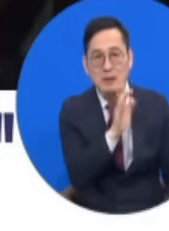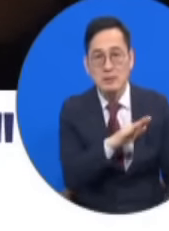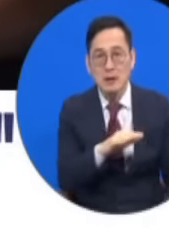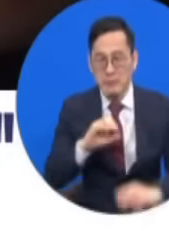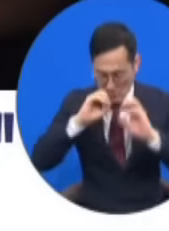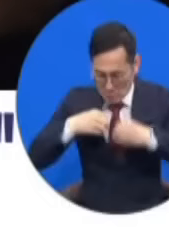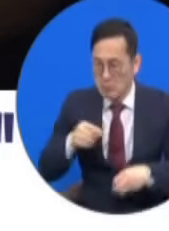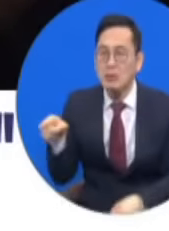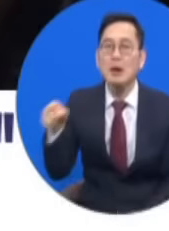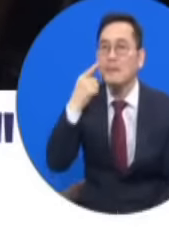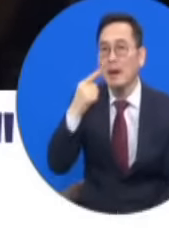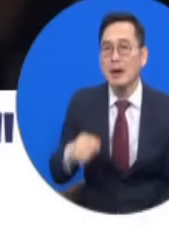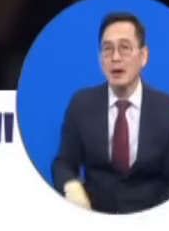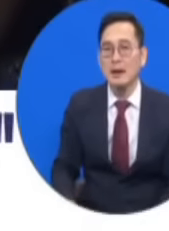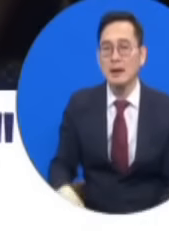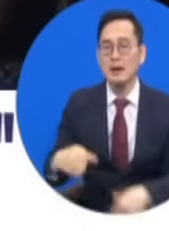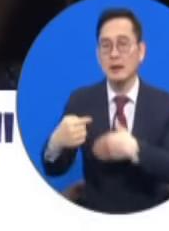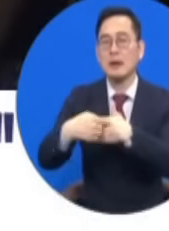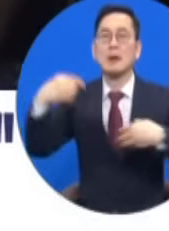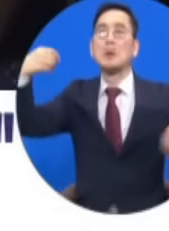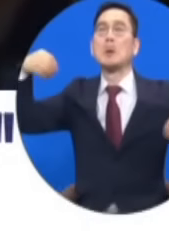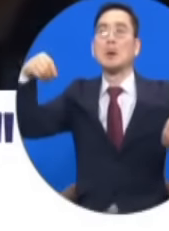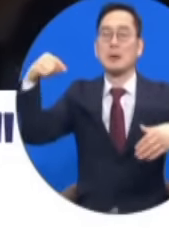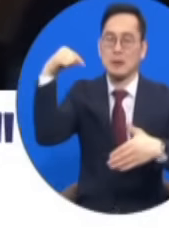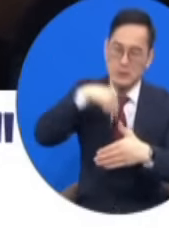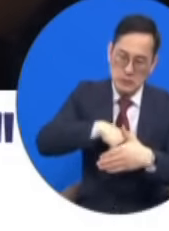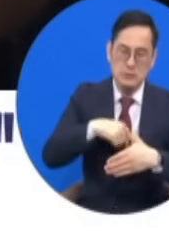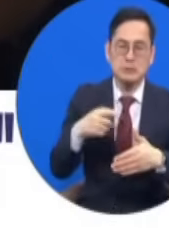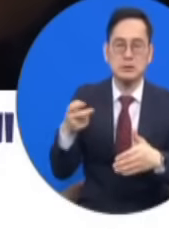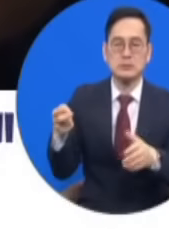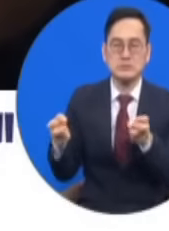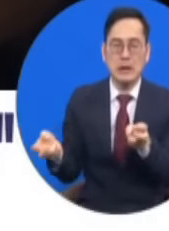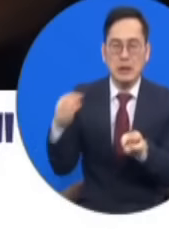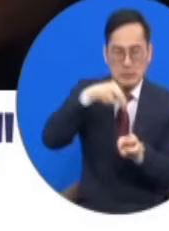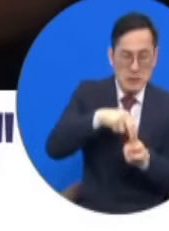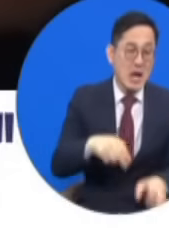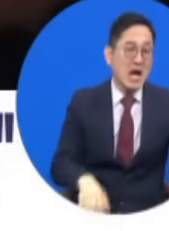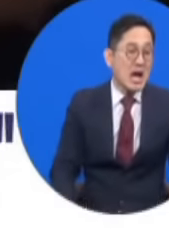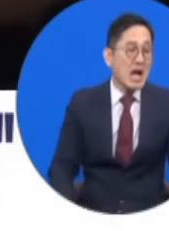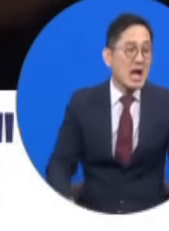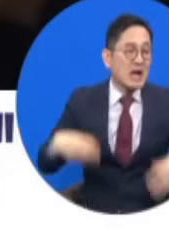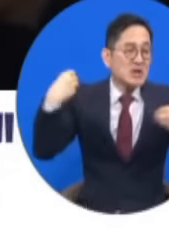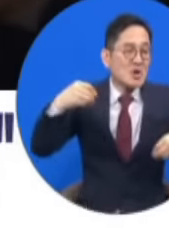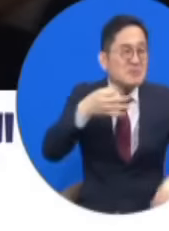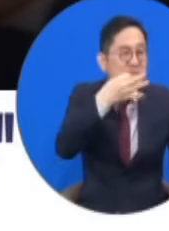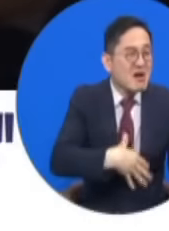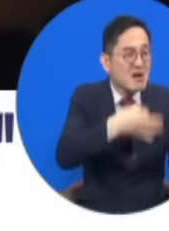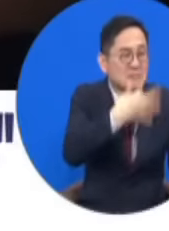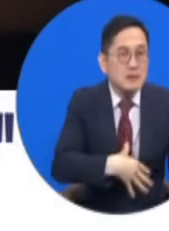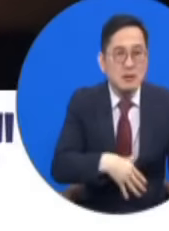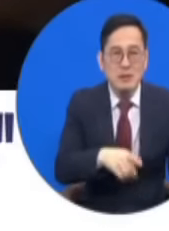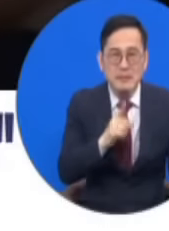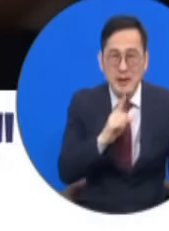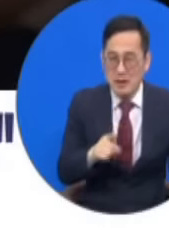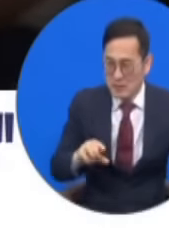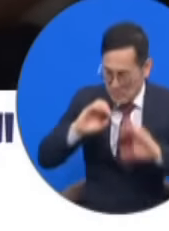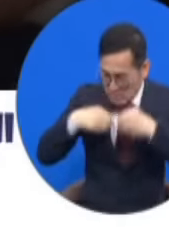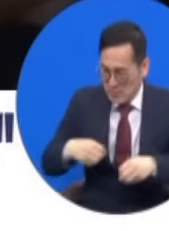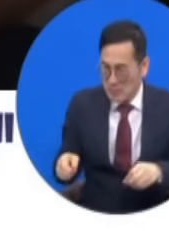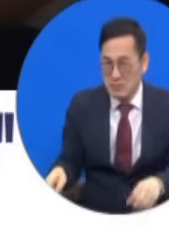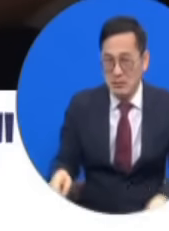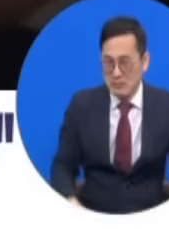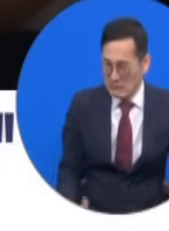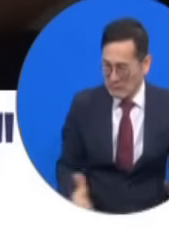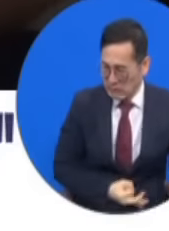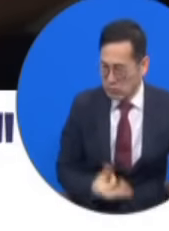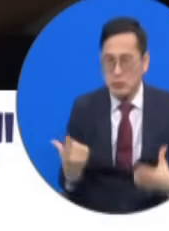않습니까? 나가서 그냥 쇼하고 왔다가 차 들어와서는 아 일한 척 하려니까 힘들어 죽겠다. 쇼하려니까 힘들어 죽겠다. 이런 얘기로